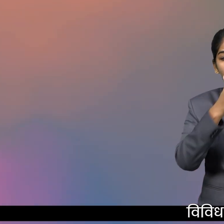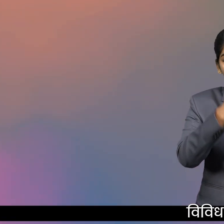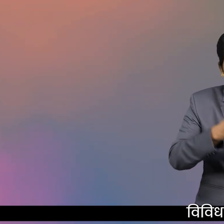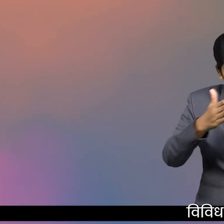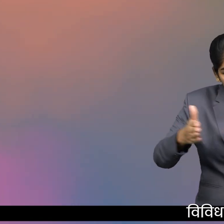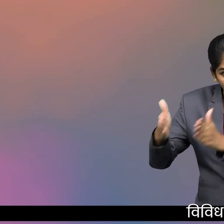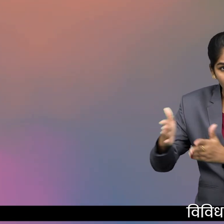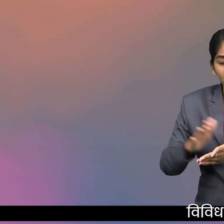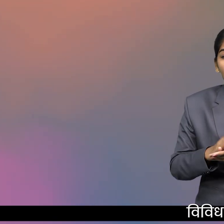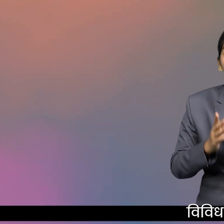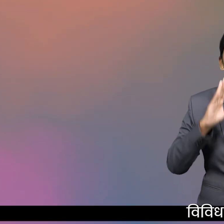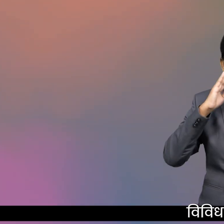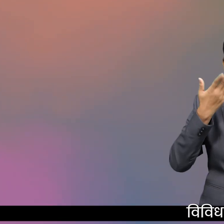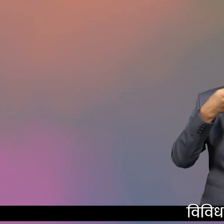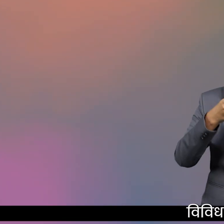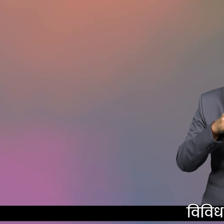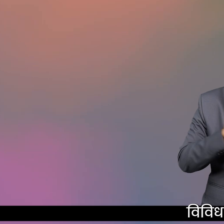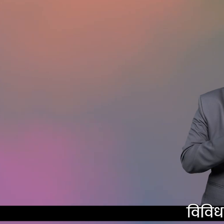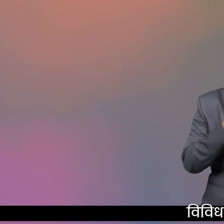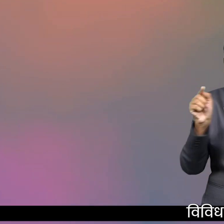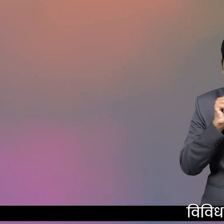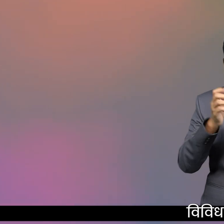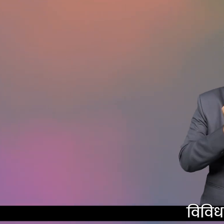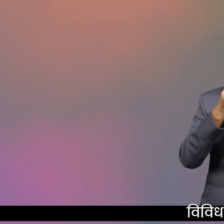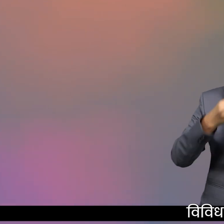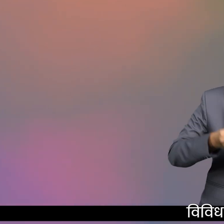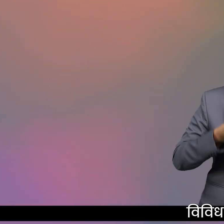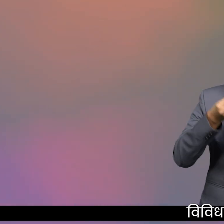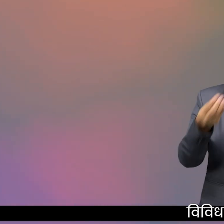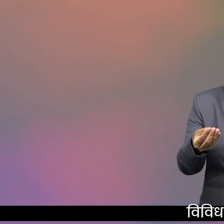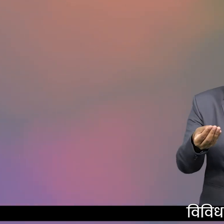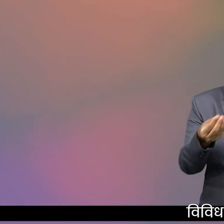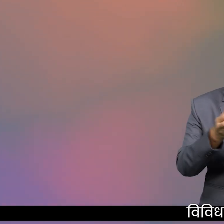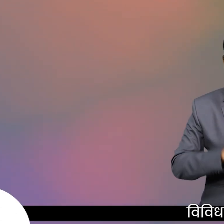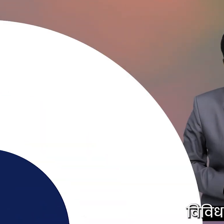विविध प्रकारच्या इनपुटची.